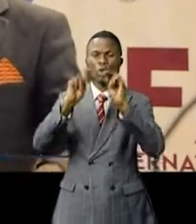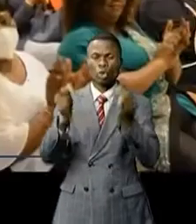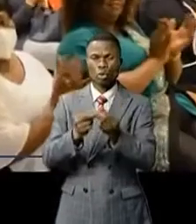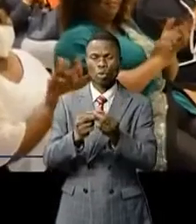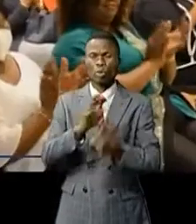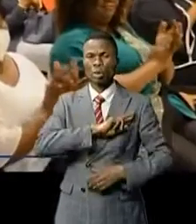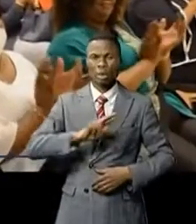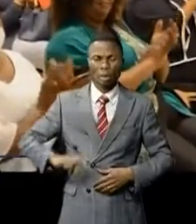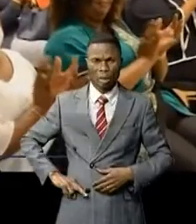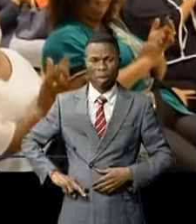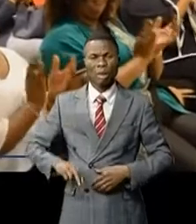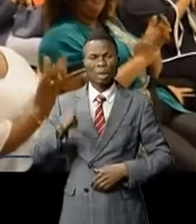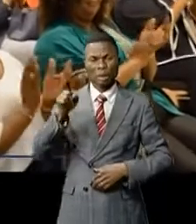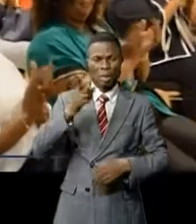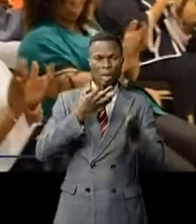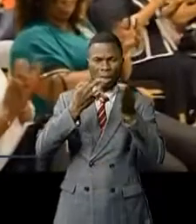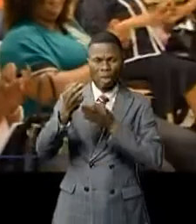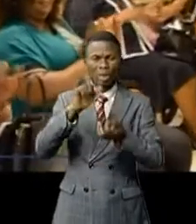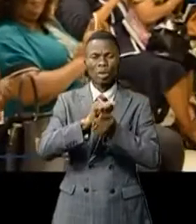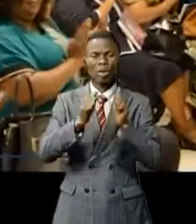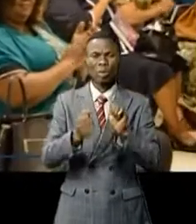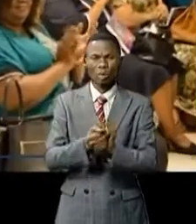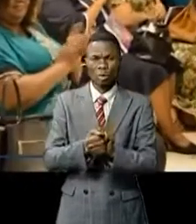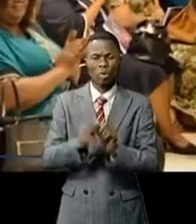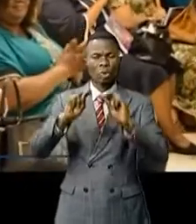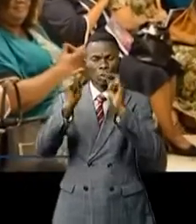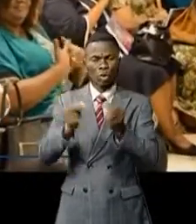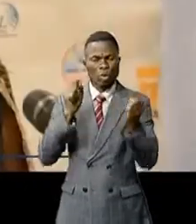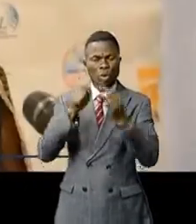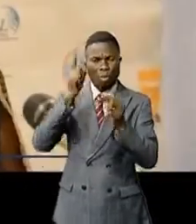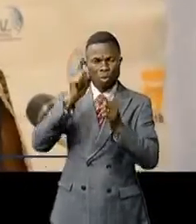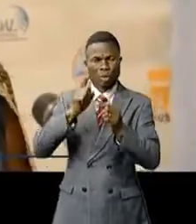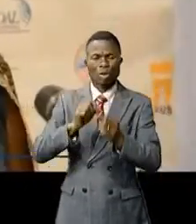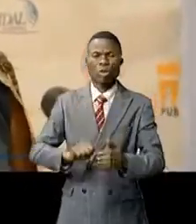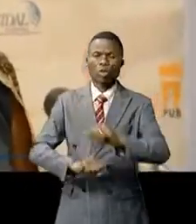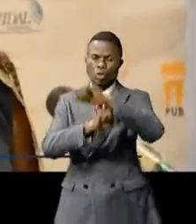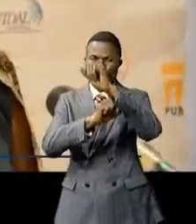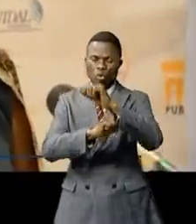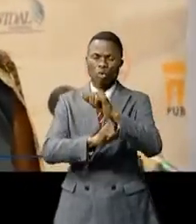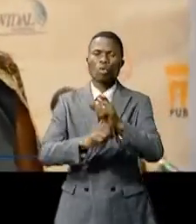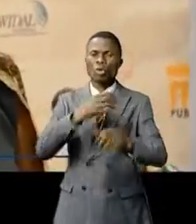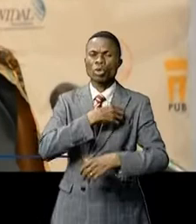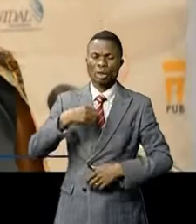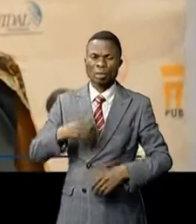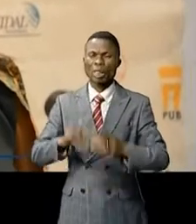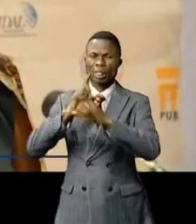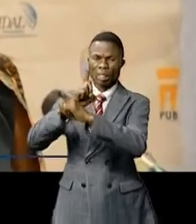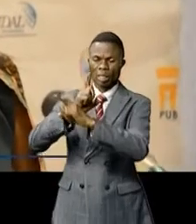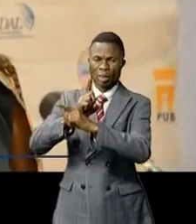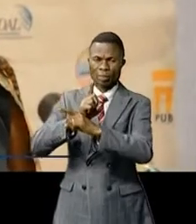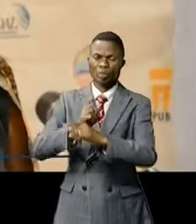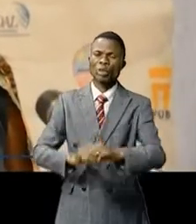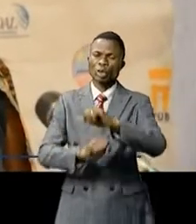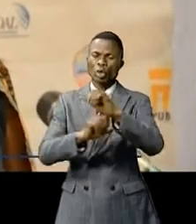RDC, quant à elle. Elle a présenté la structure qui a pour objectif de promouvoir la femme, défendre, soutenir, établir un